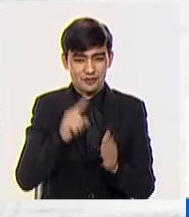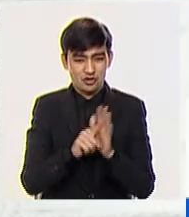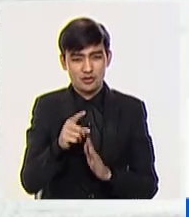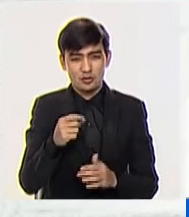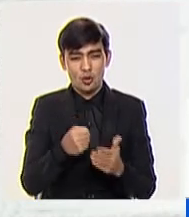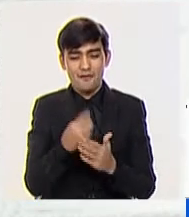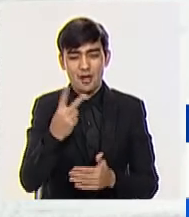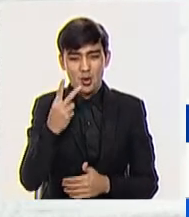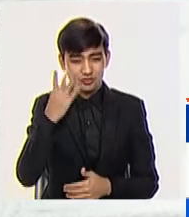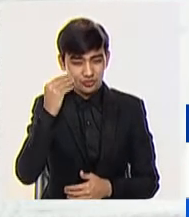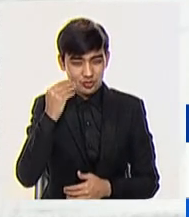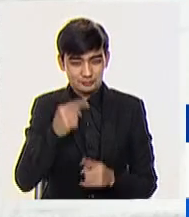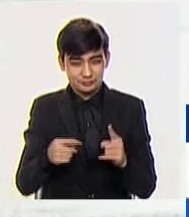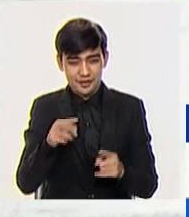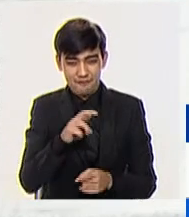қаңтар аралығында